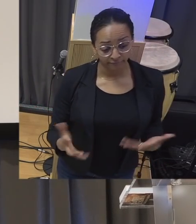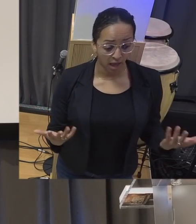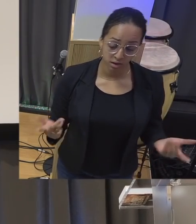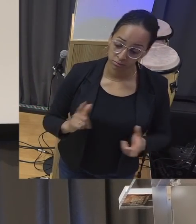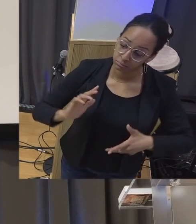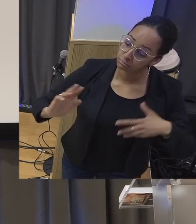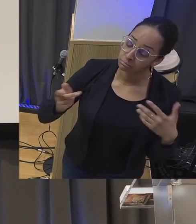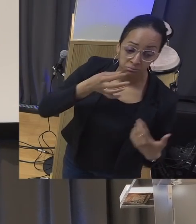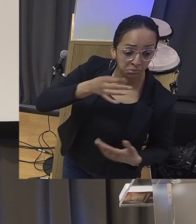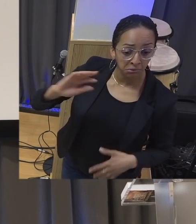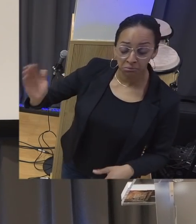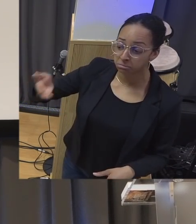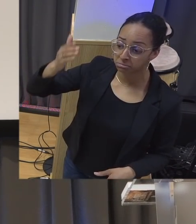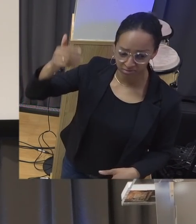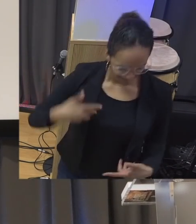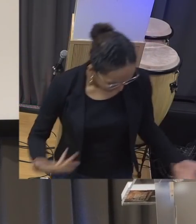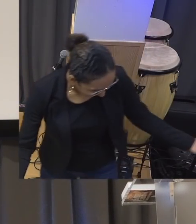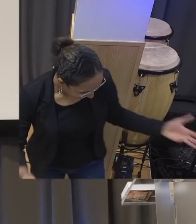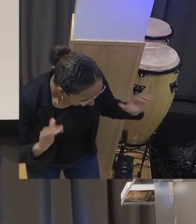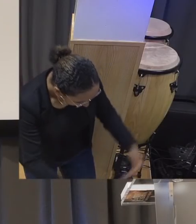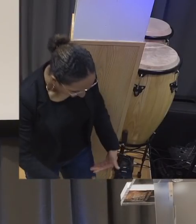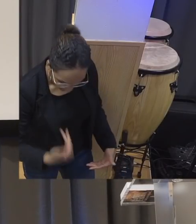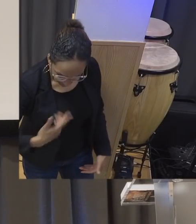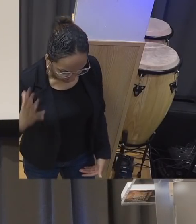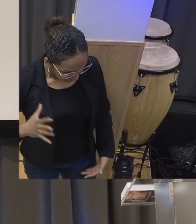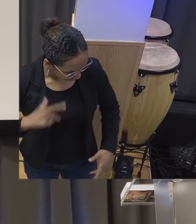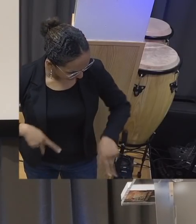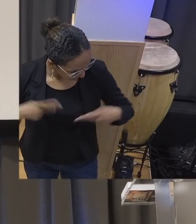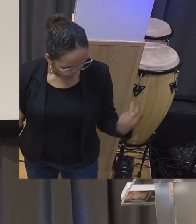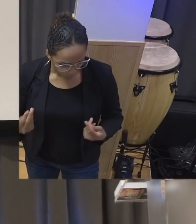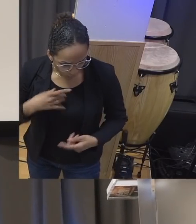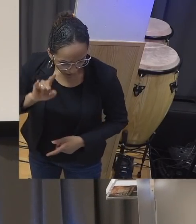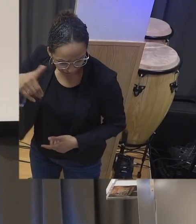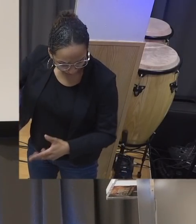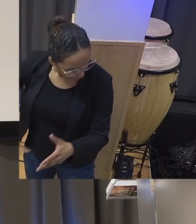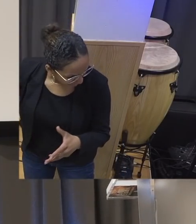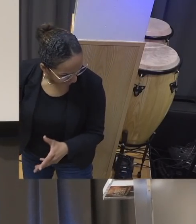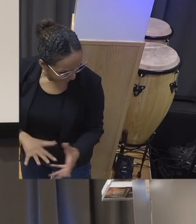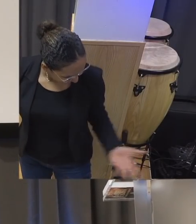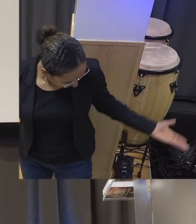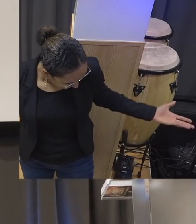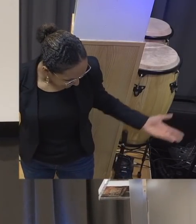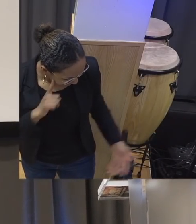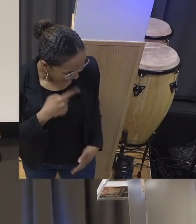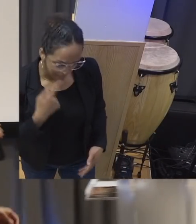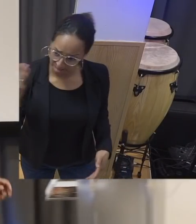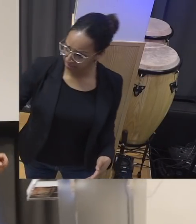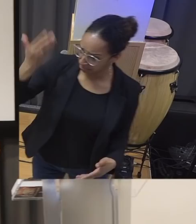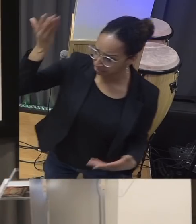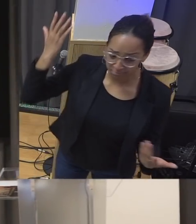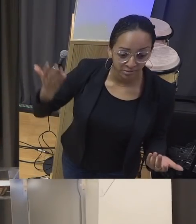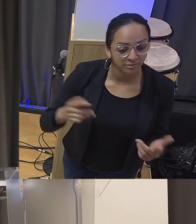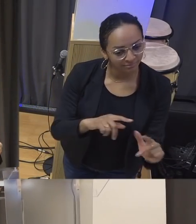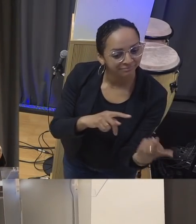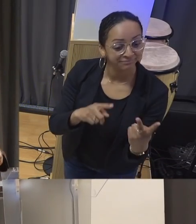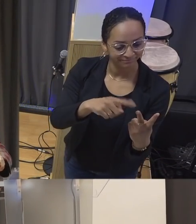de cause. Fais, wesh, calme-toi, je viens de la cité, parle-moi bien, je lui dis, oh. Malade ou quoi? Ma fille, elle est